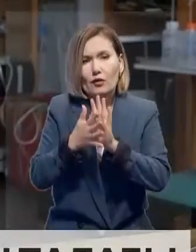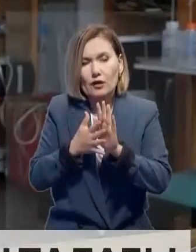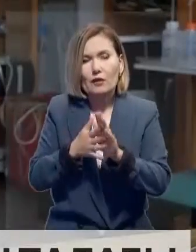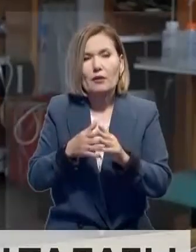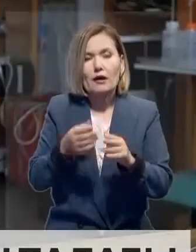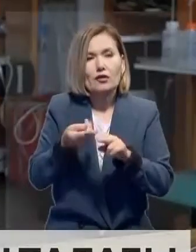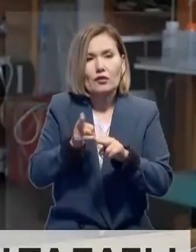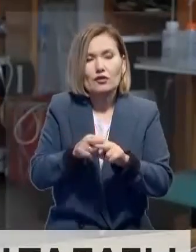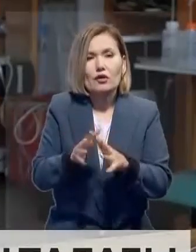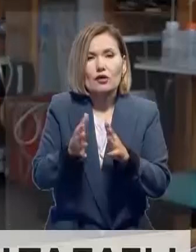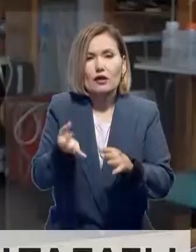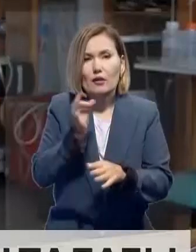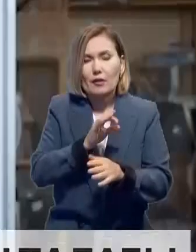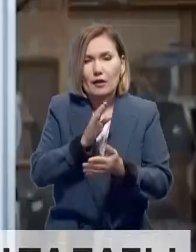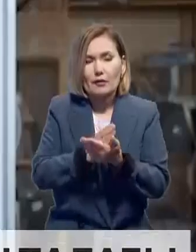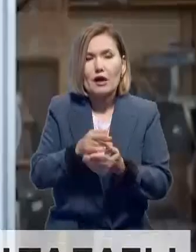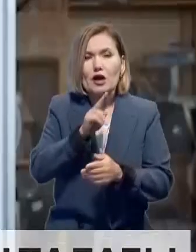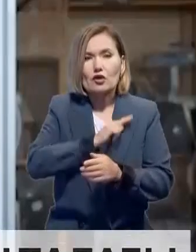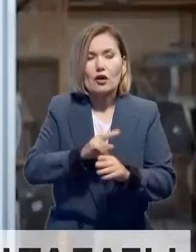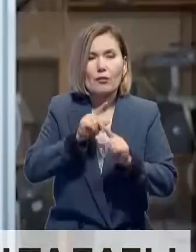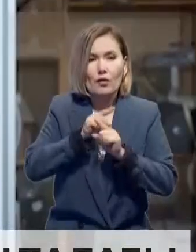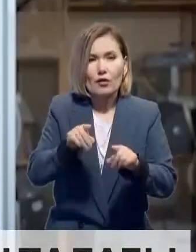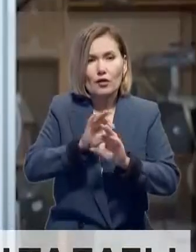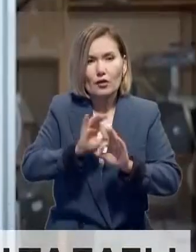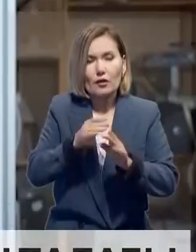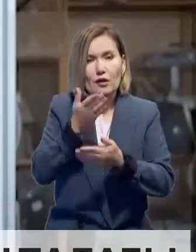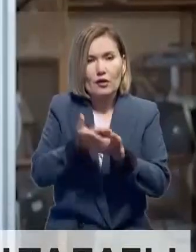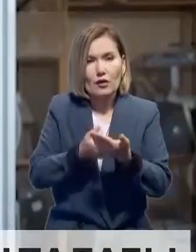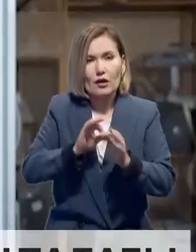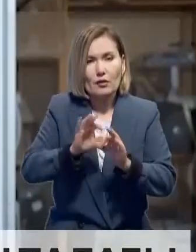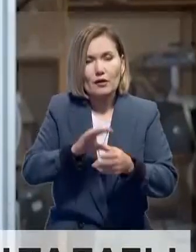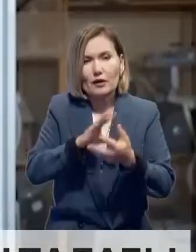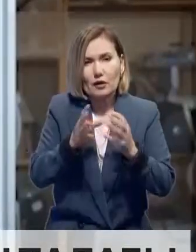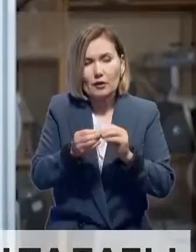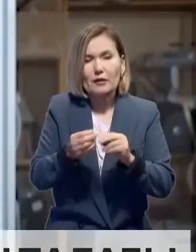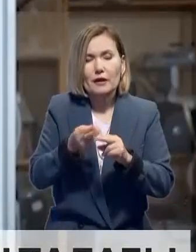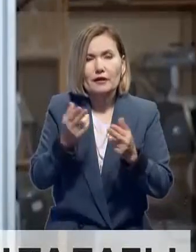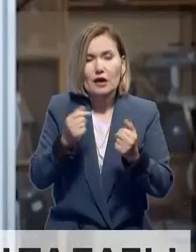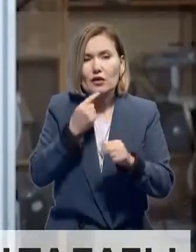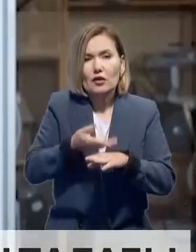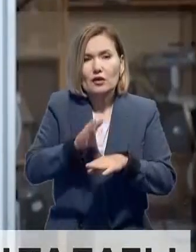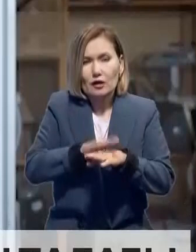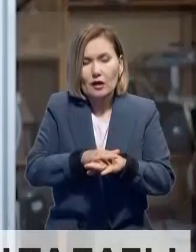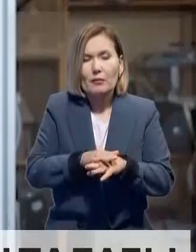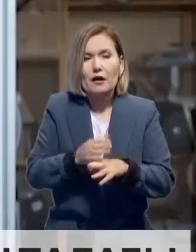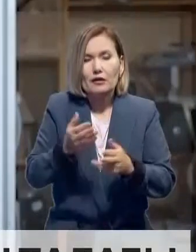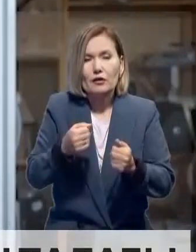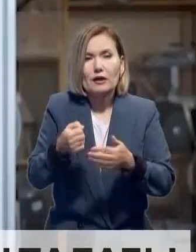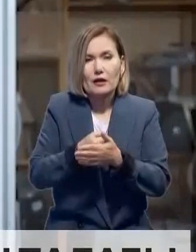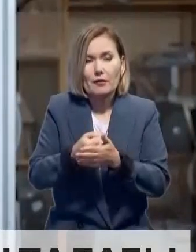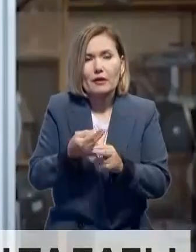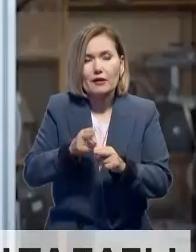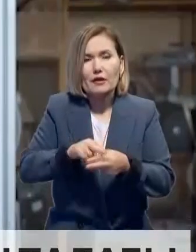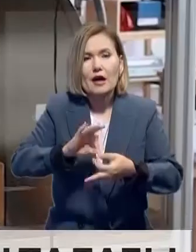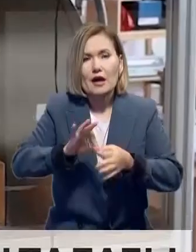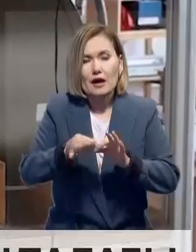арттыру қажет. Ол үшін ақпараттық түсіндіру жұмыстарына көп көңіл бөлу керек. Бұған қол жеткізу оңай емес, себебі атом энергетикасы